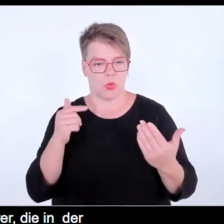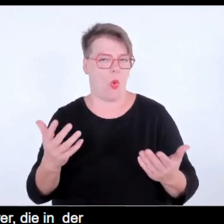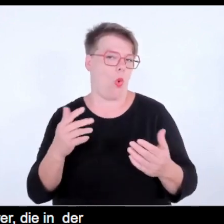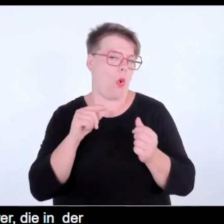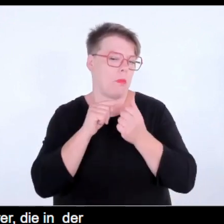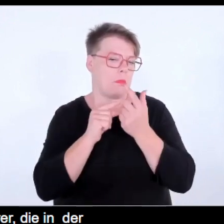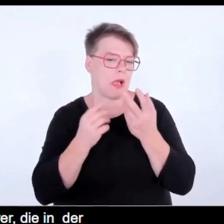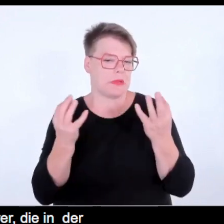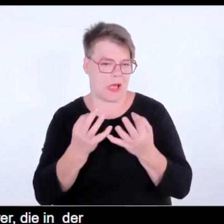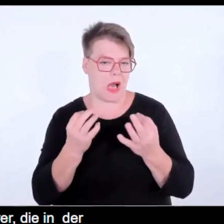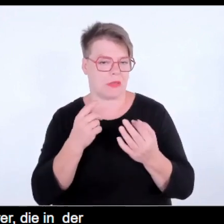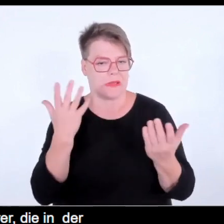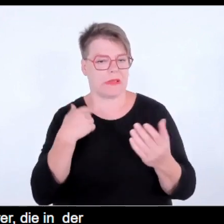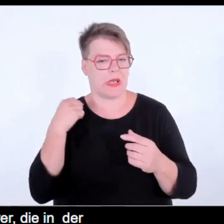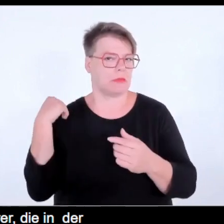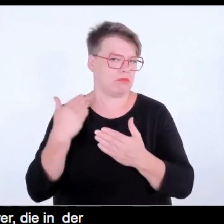Dafür vielen Dank.